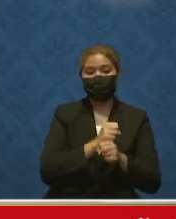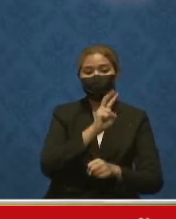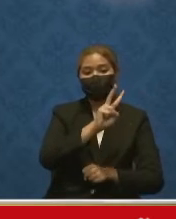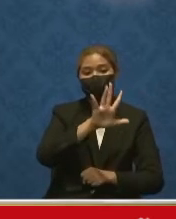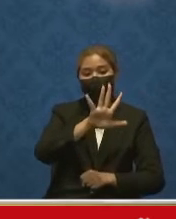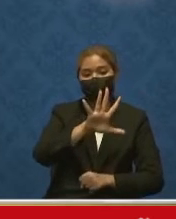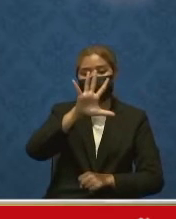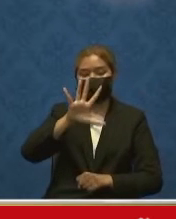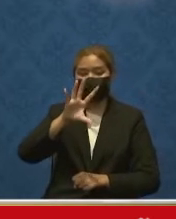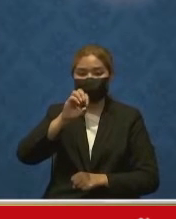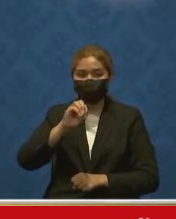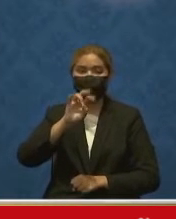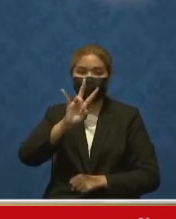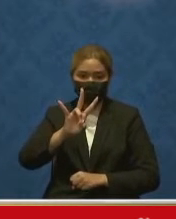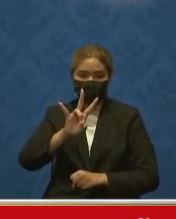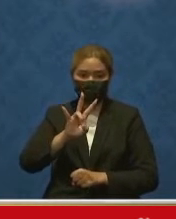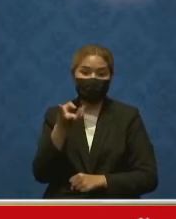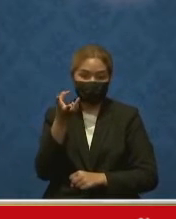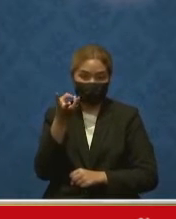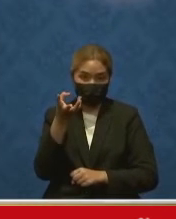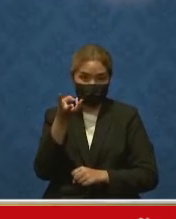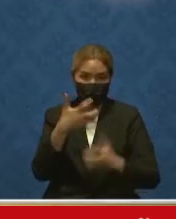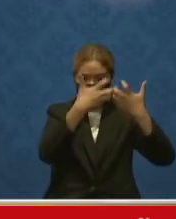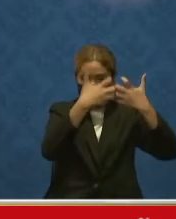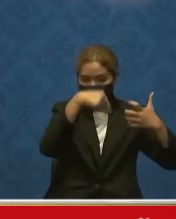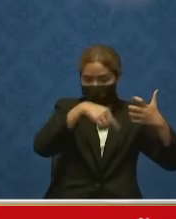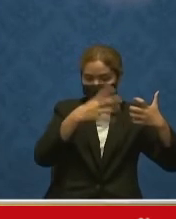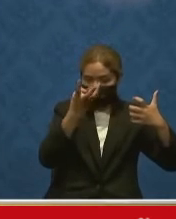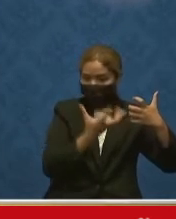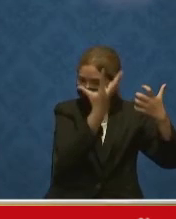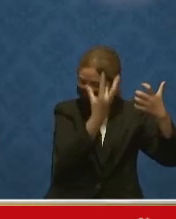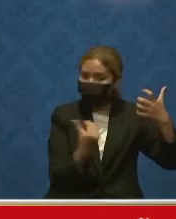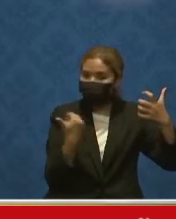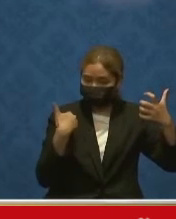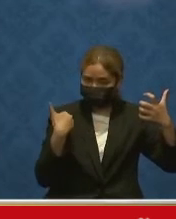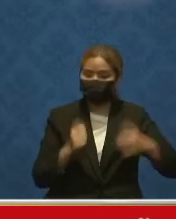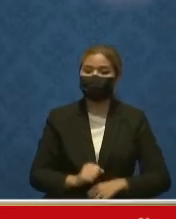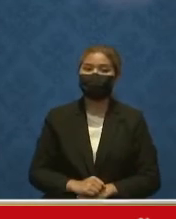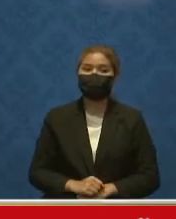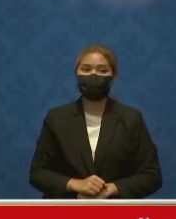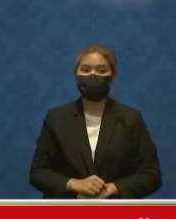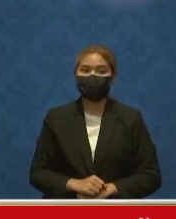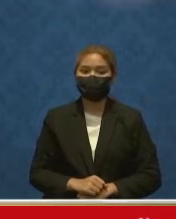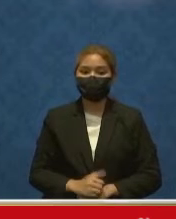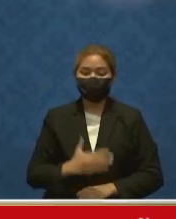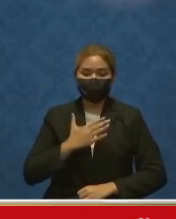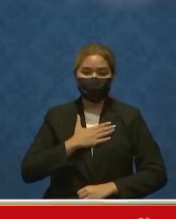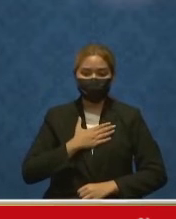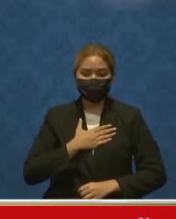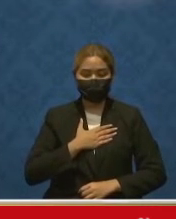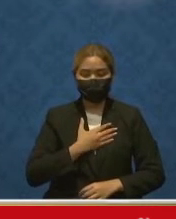18ล้านตันก็มีลมสีบ้านผมผมต่อชื่อได้เลยชื่อน้องศรีประสิทธิชัย